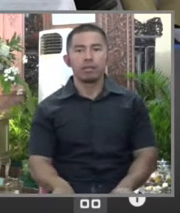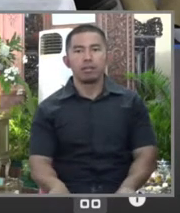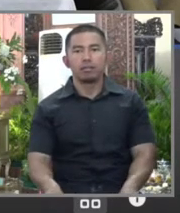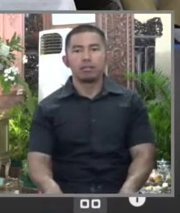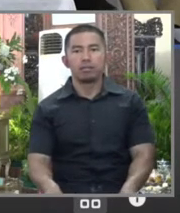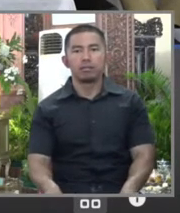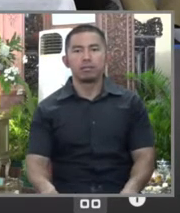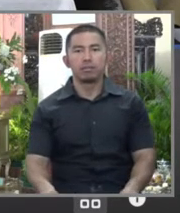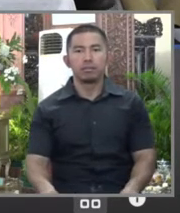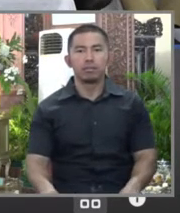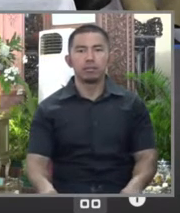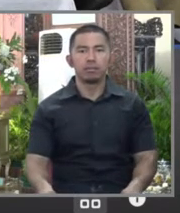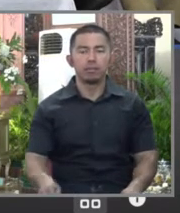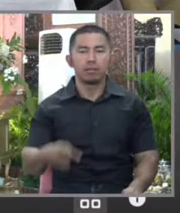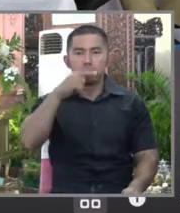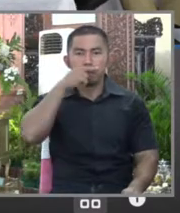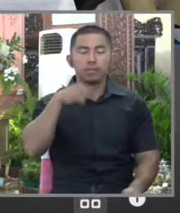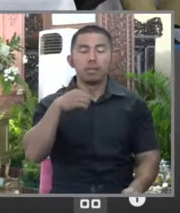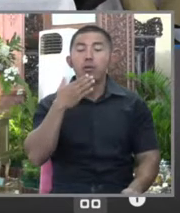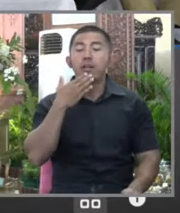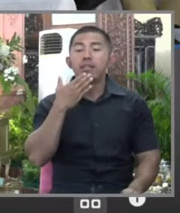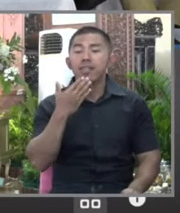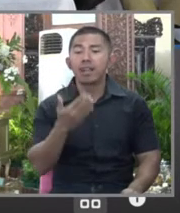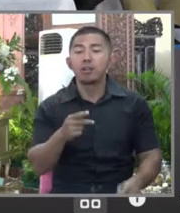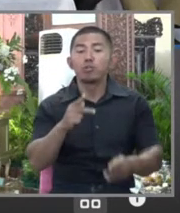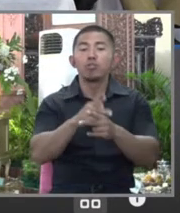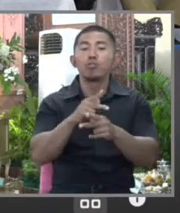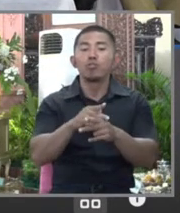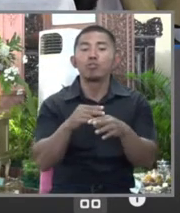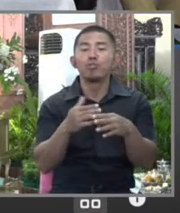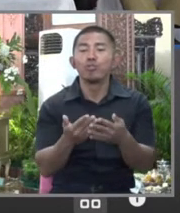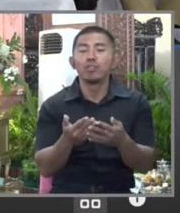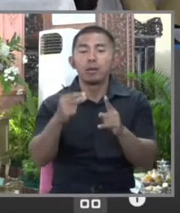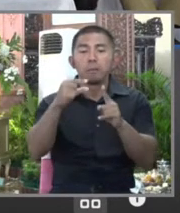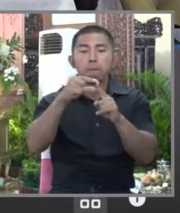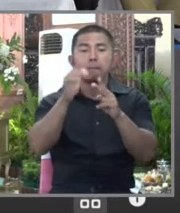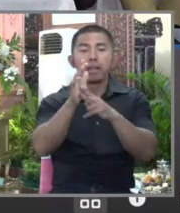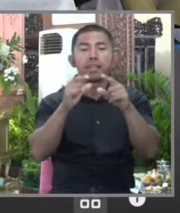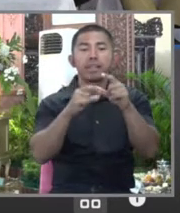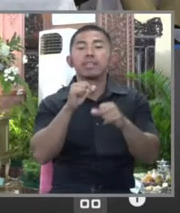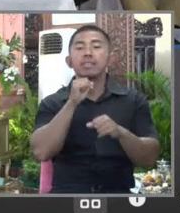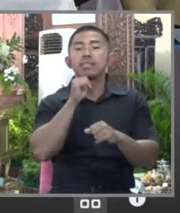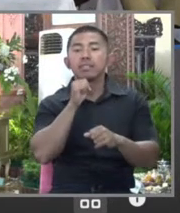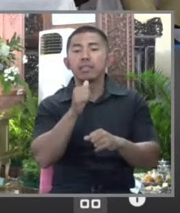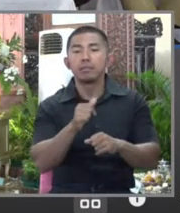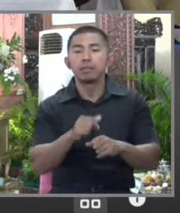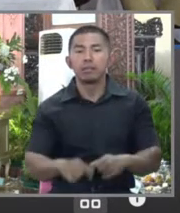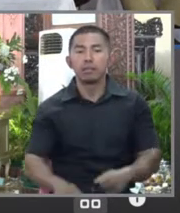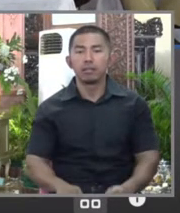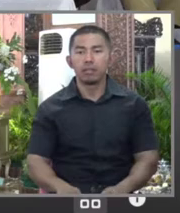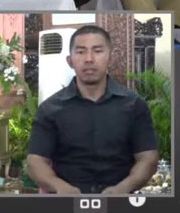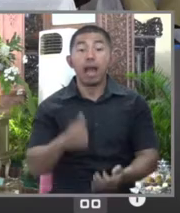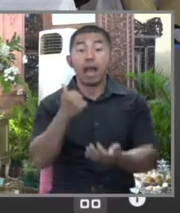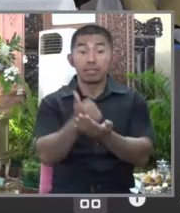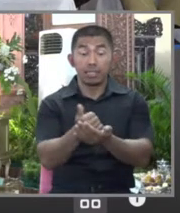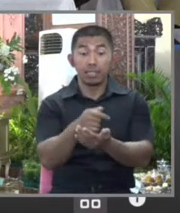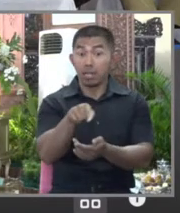Pak. Nggih. Kalau tak takon niku gurune jenengan sing PNS niku wonten sing ten Pak asli Parang mboten? Asli Kirimun mboten